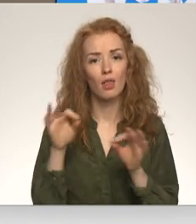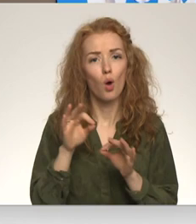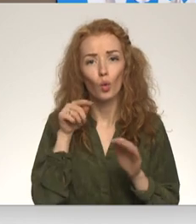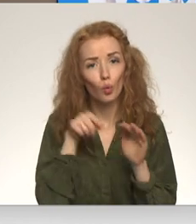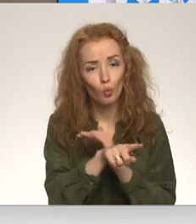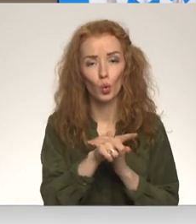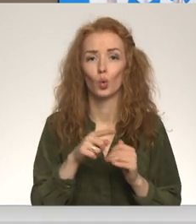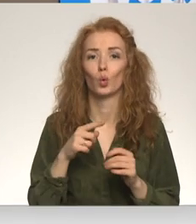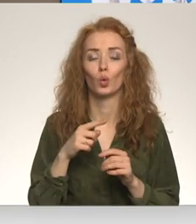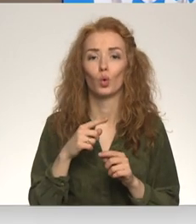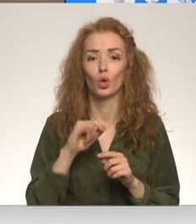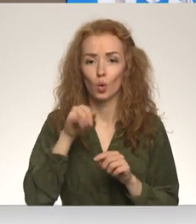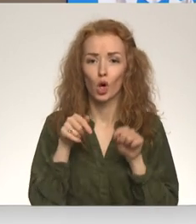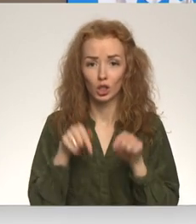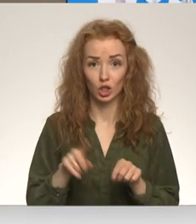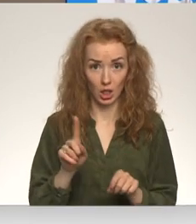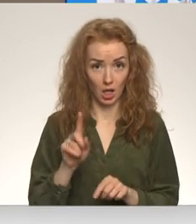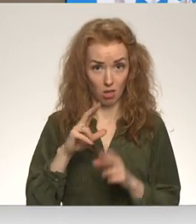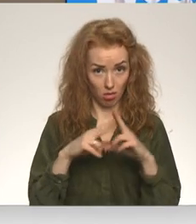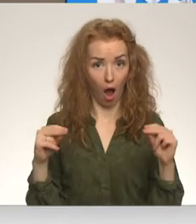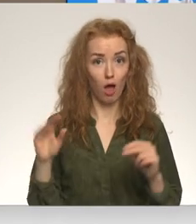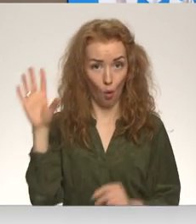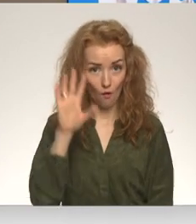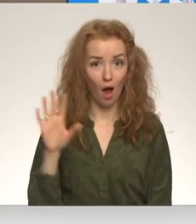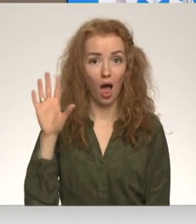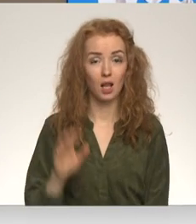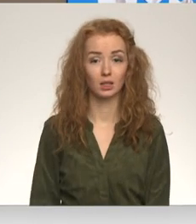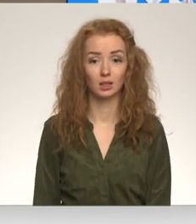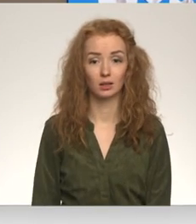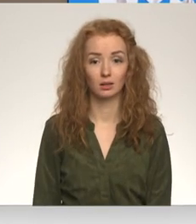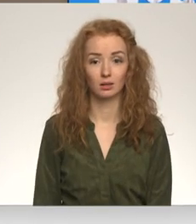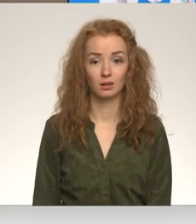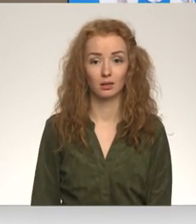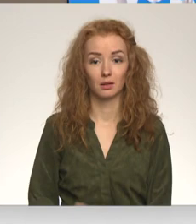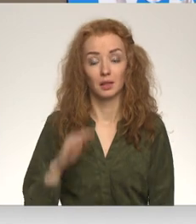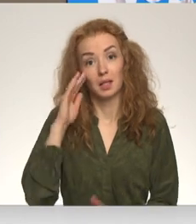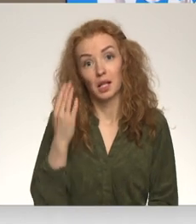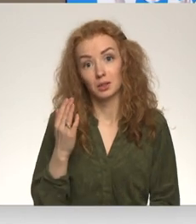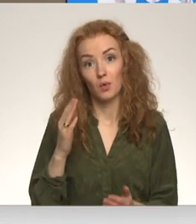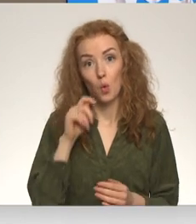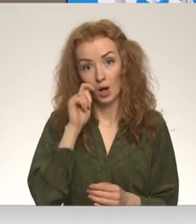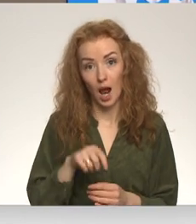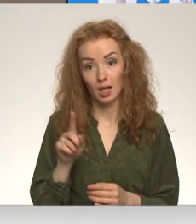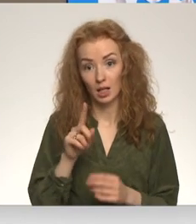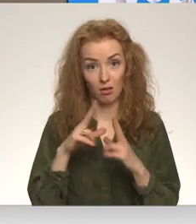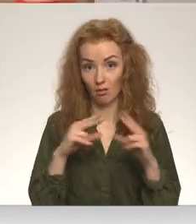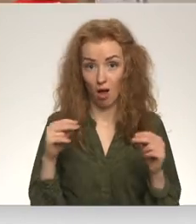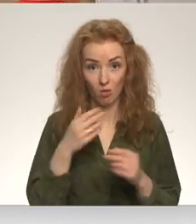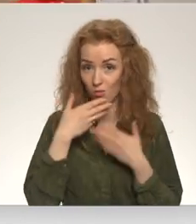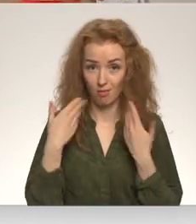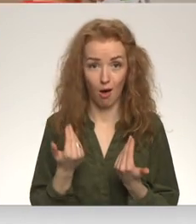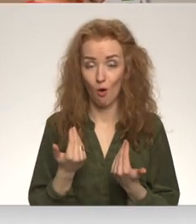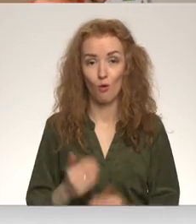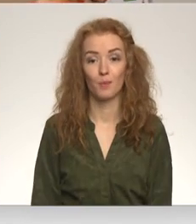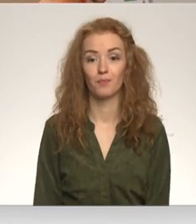tā tālāk, jo šī ir NATO valsts, bet es nezinu, ja Ukraiņa ir NATO valsts. Šobrīd